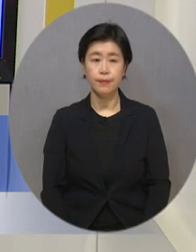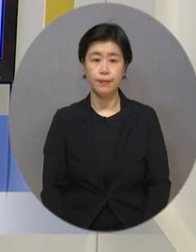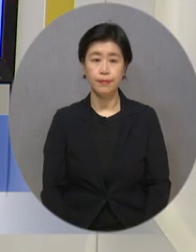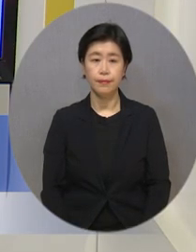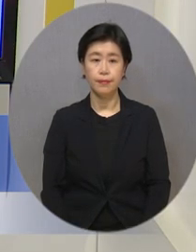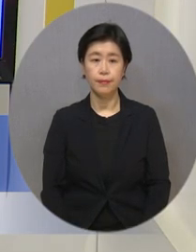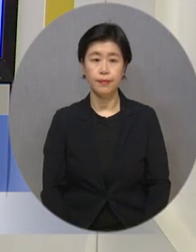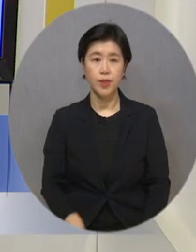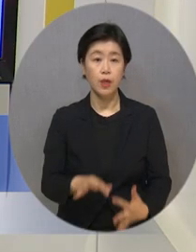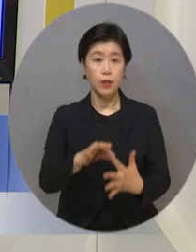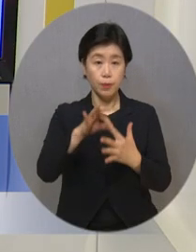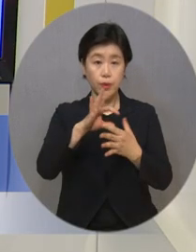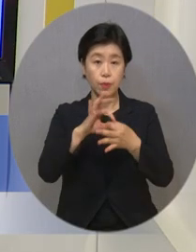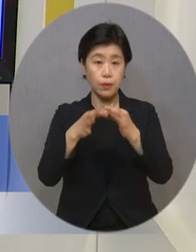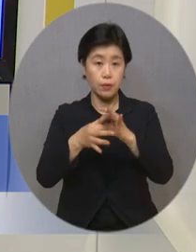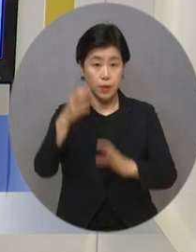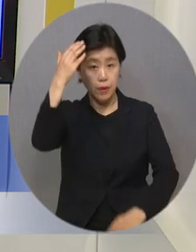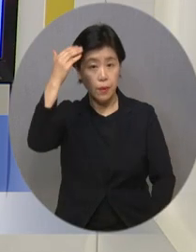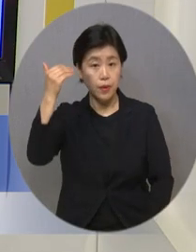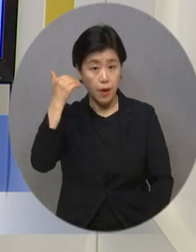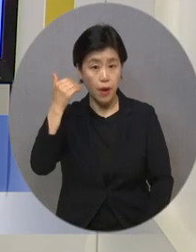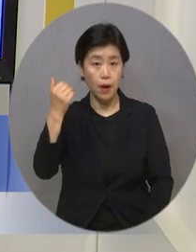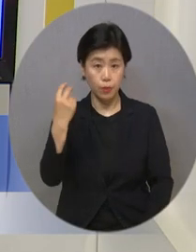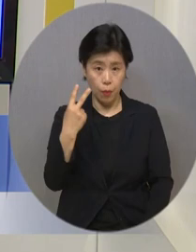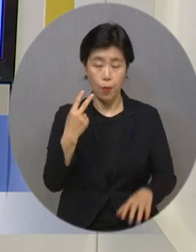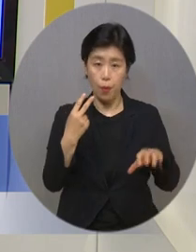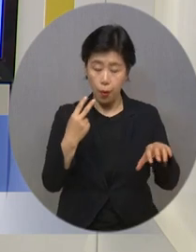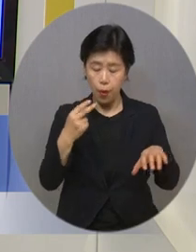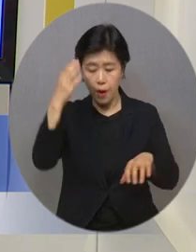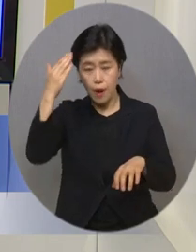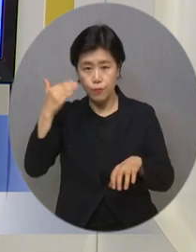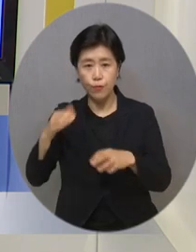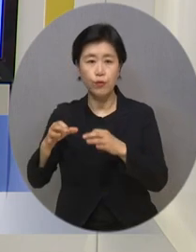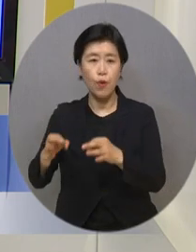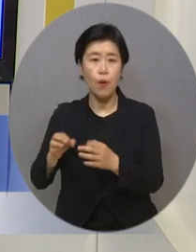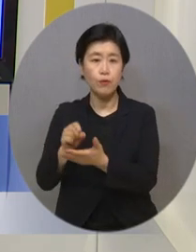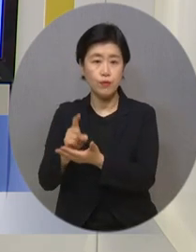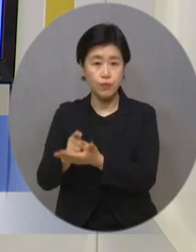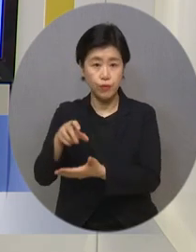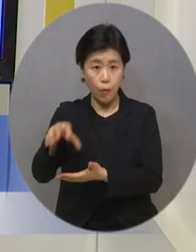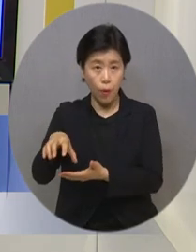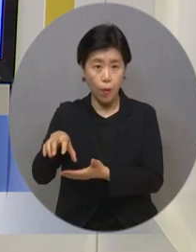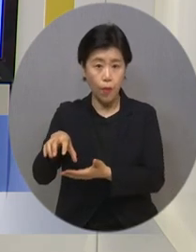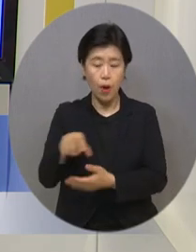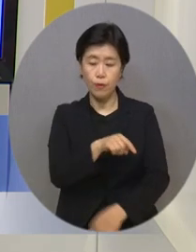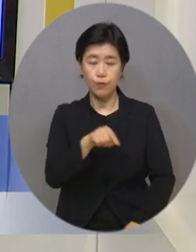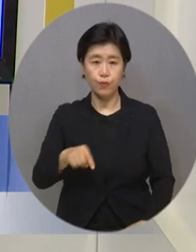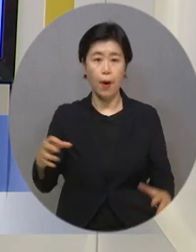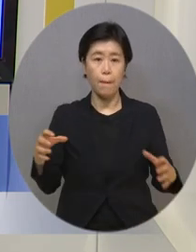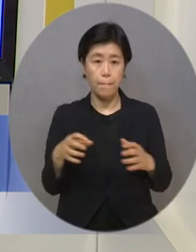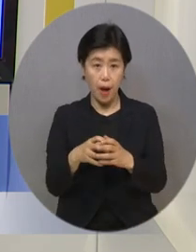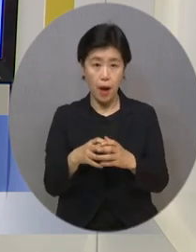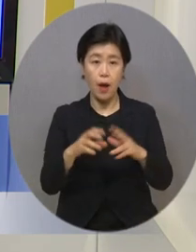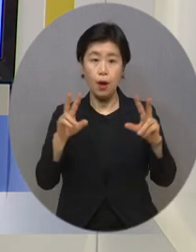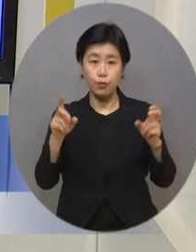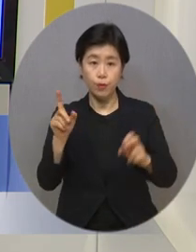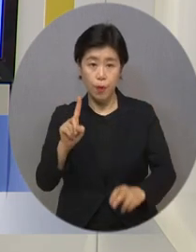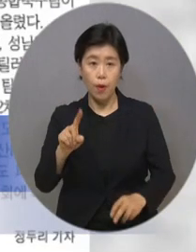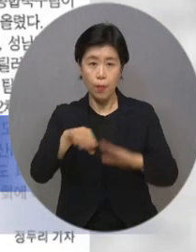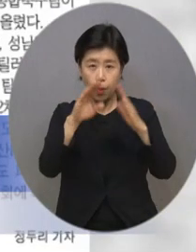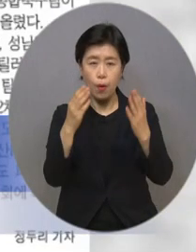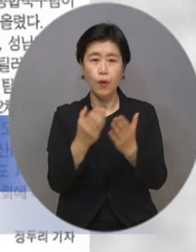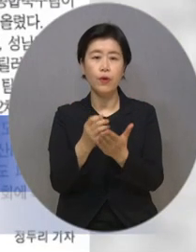다음 소식입니다 스페셜 올림픽 코리아와 한국 프로축구연맹이 모두의 축구장 모두의 k리그 발대식을